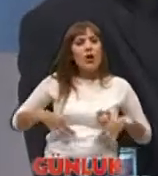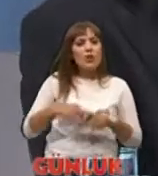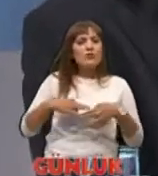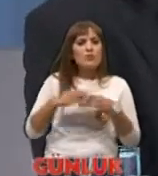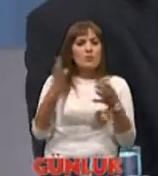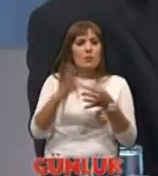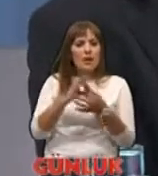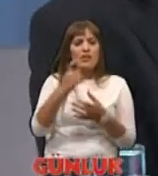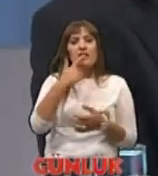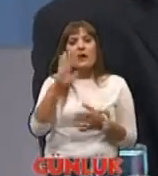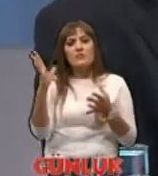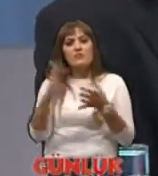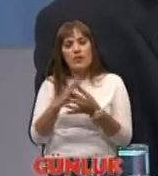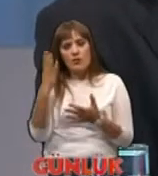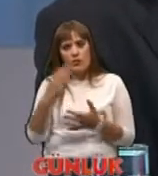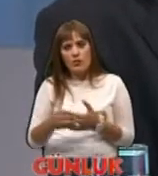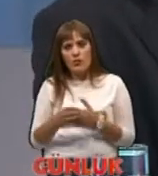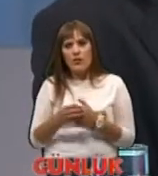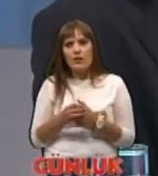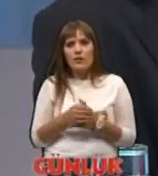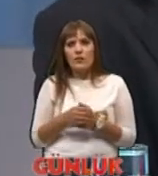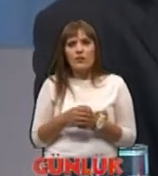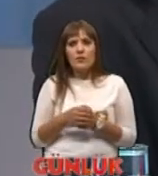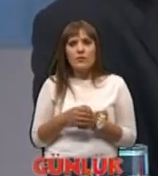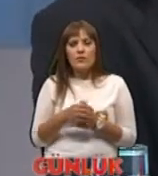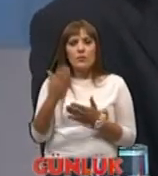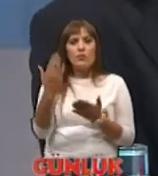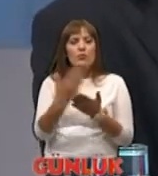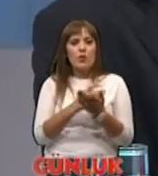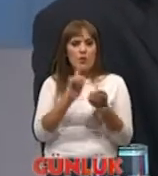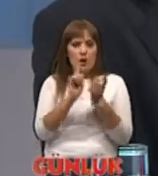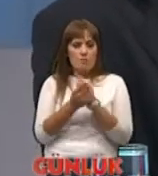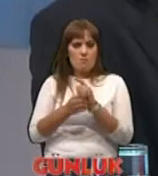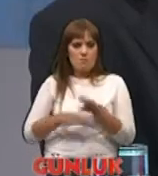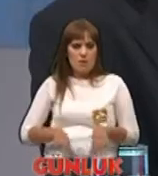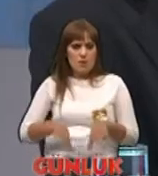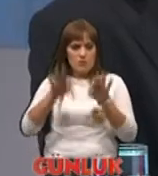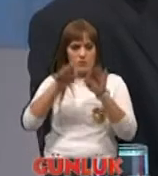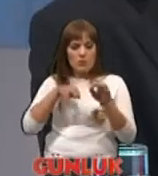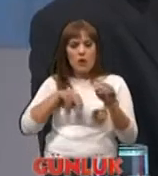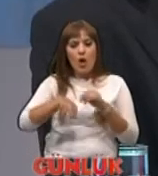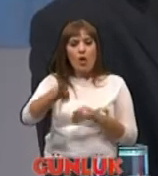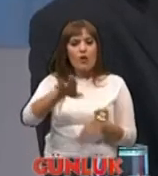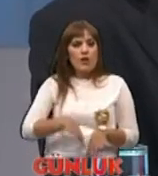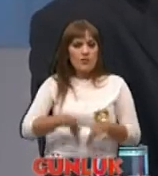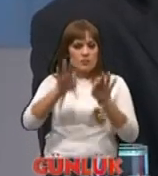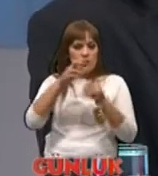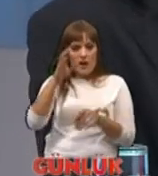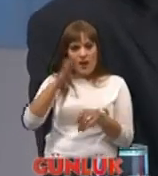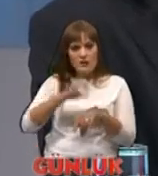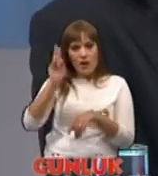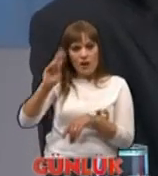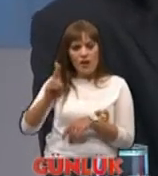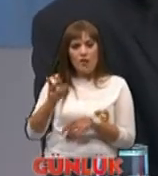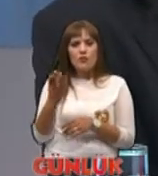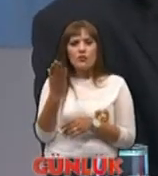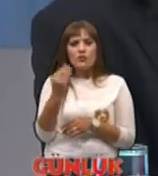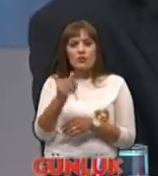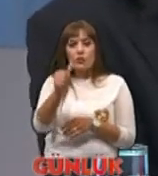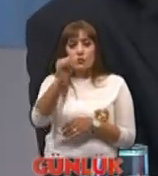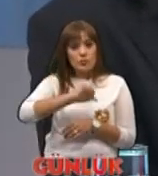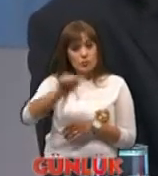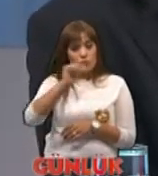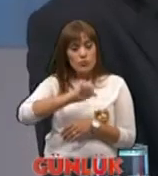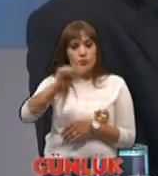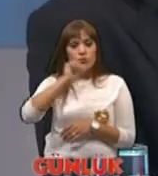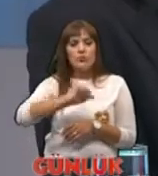olarak, yaşına bağlı olarak bir program çiziyoruz. Bir rota çiziyoruz hastaya. İşte fazla su tüketmek